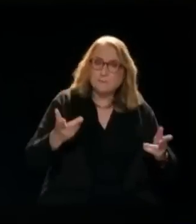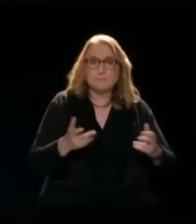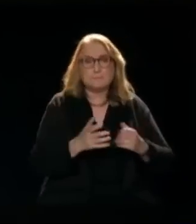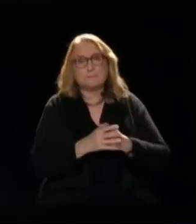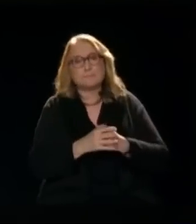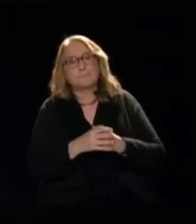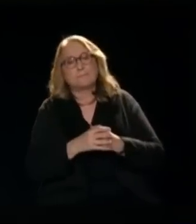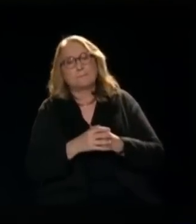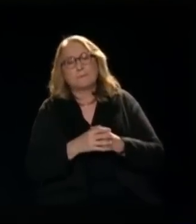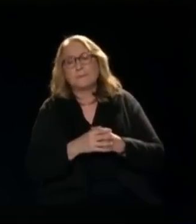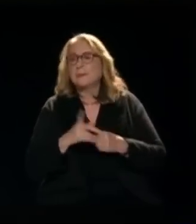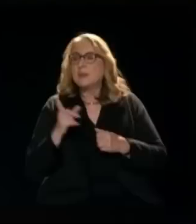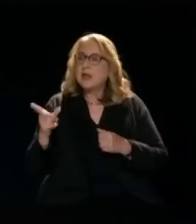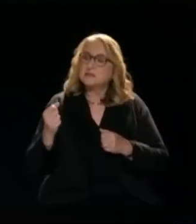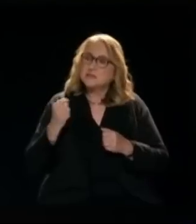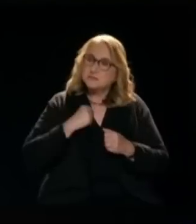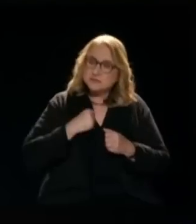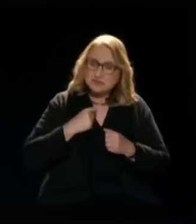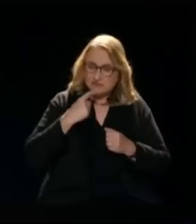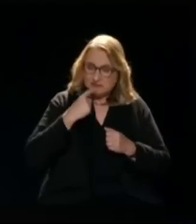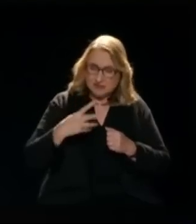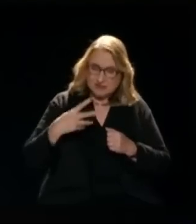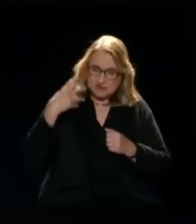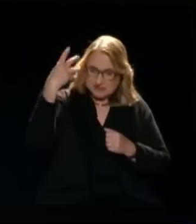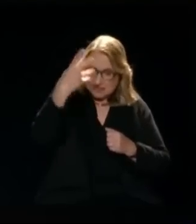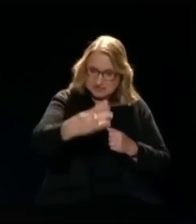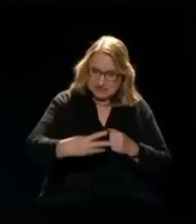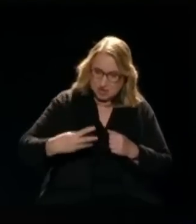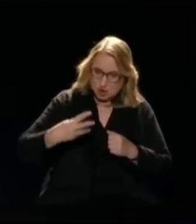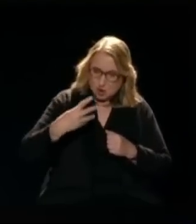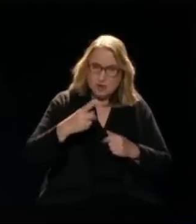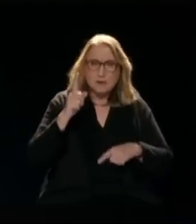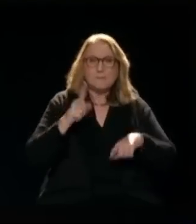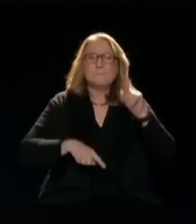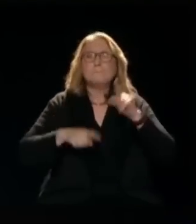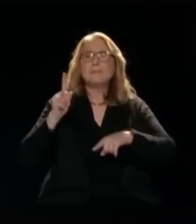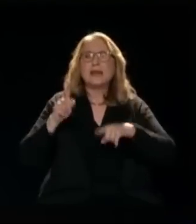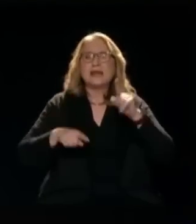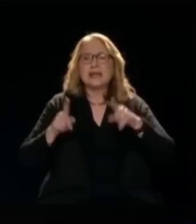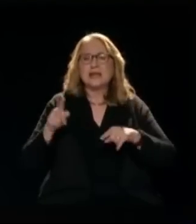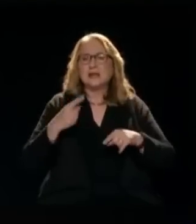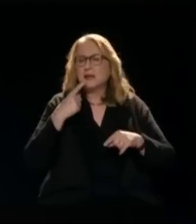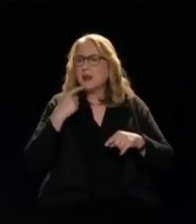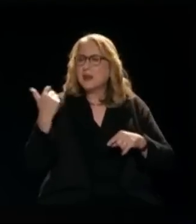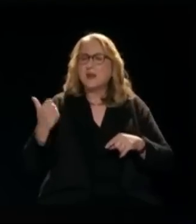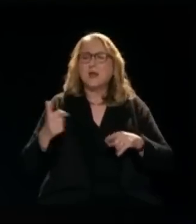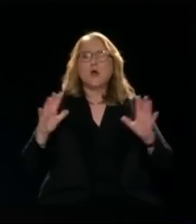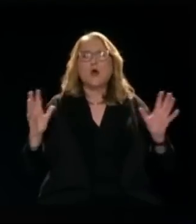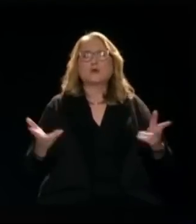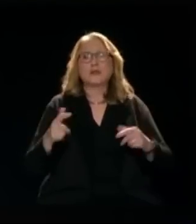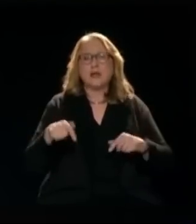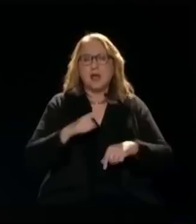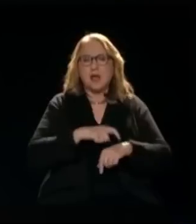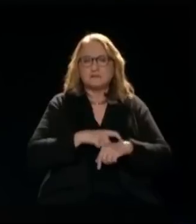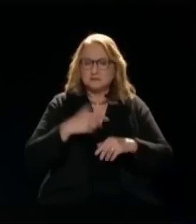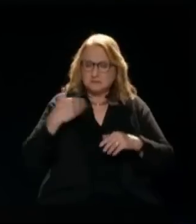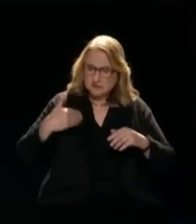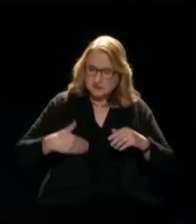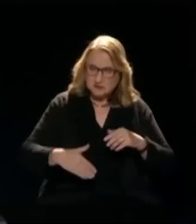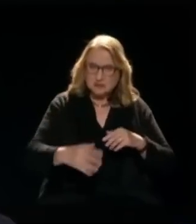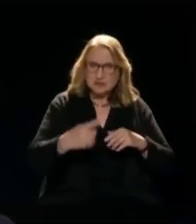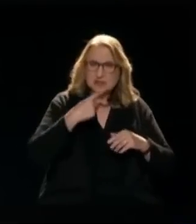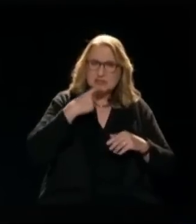την τετραετία που έρχεται με πιο έντονο τρόπο κάποιοι υποστηρικτές αυτής της προσέγγισης ότι μας έρχεται δηλαδή κάτι